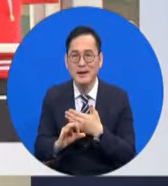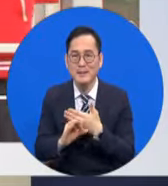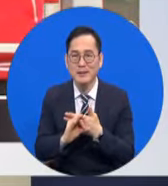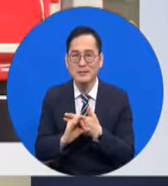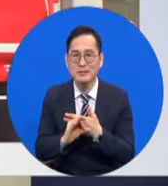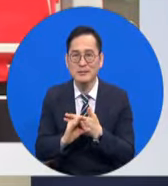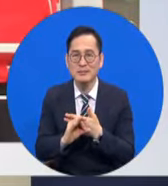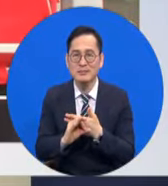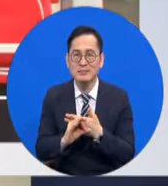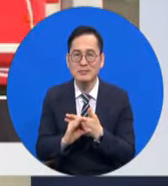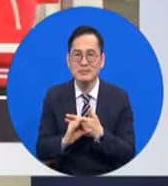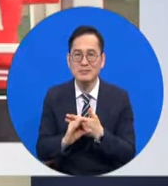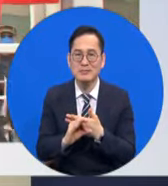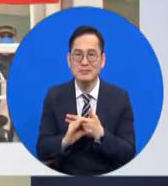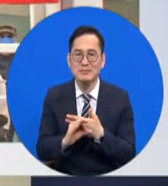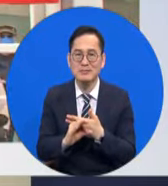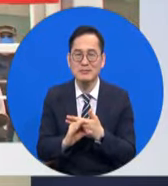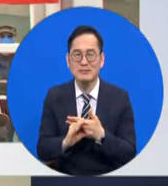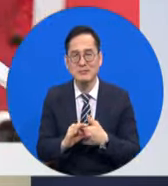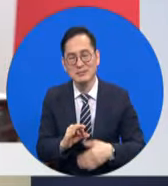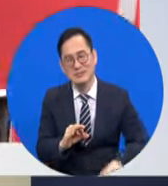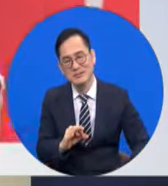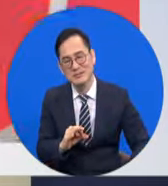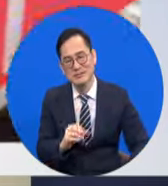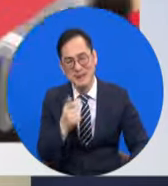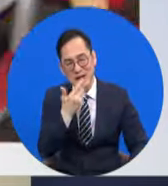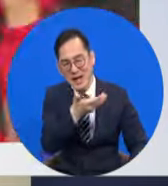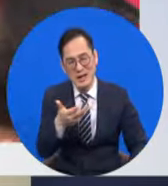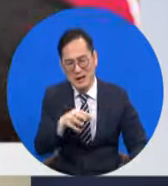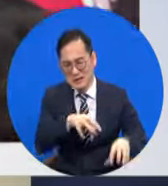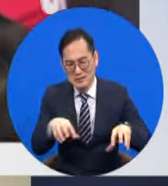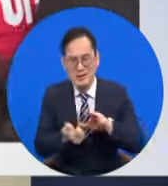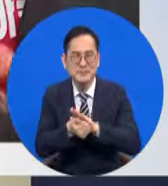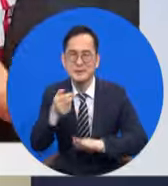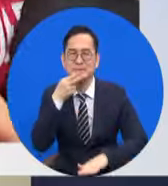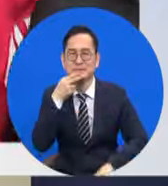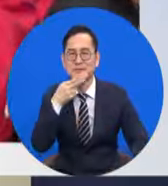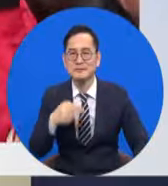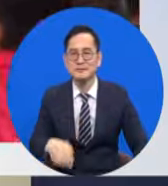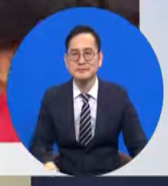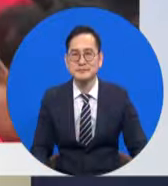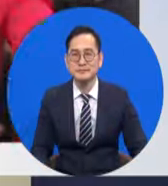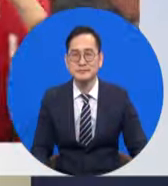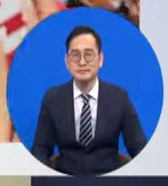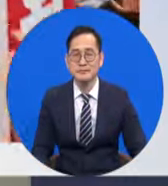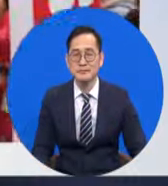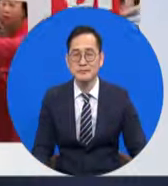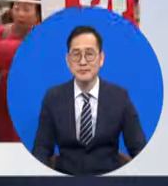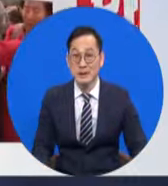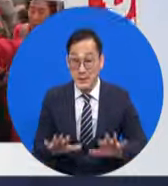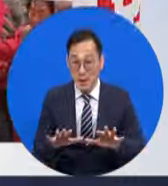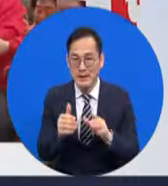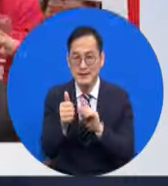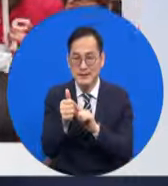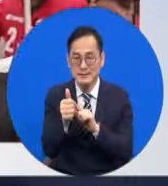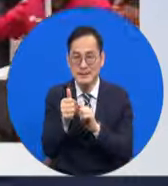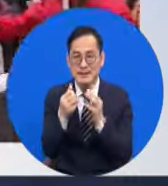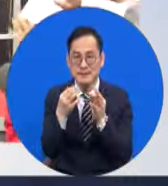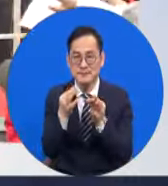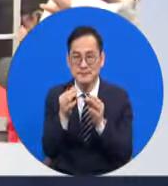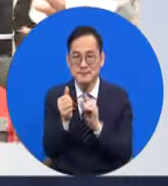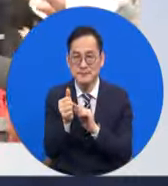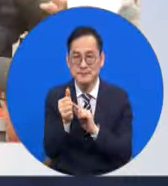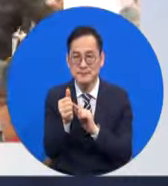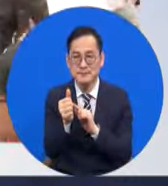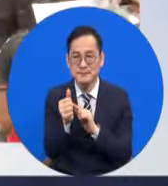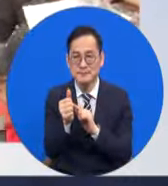한강 벨트는 진짜로 이제 한강이 검은 물 되는 거 아닌가 저는 그런 생각이 들고요. 그런데 만약에 김병민 후보가 지금 제가 여론조사